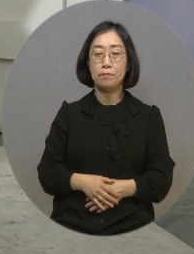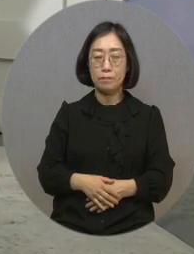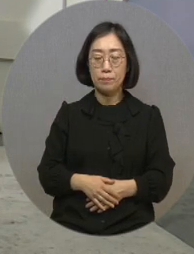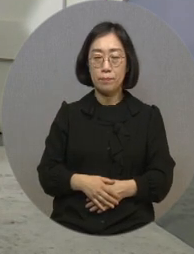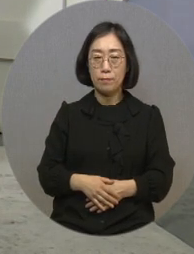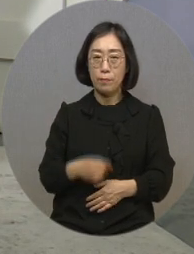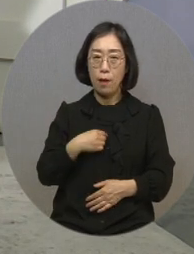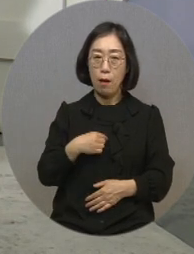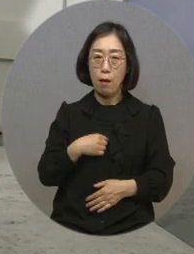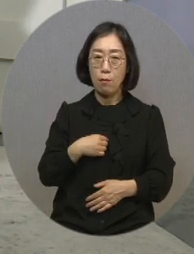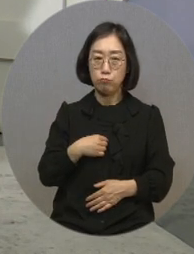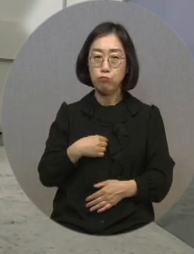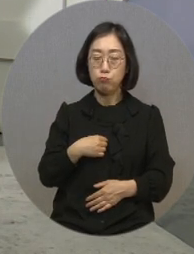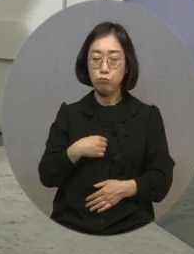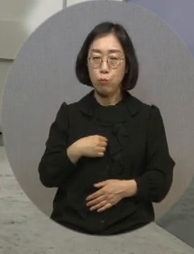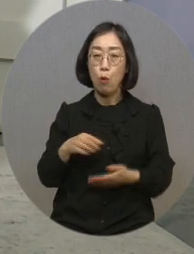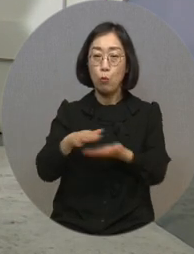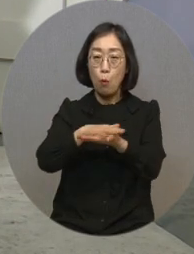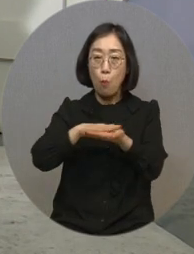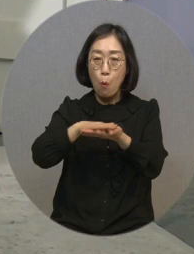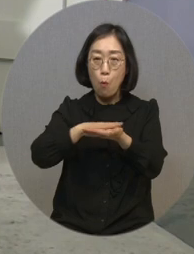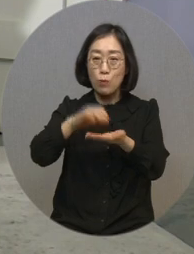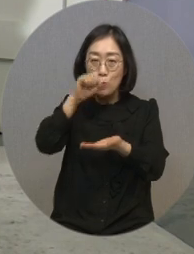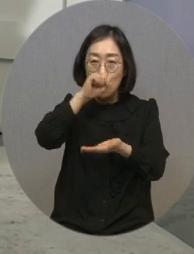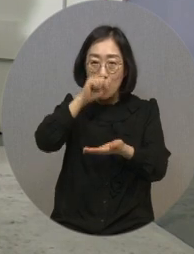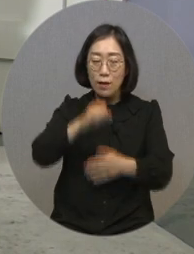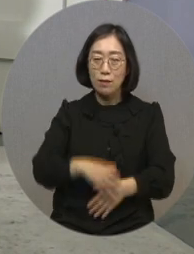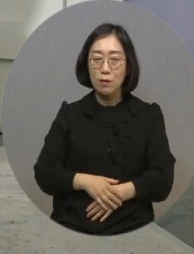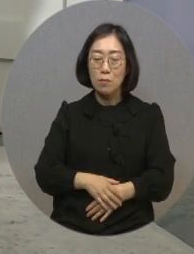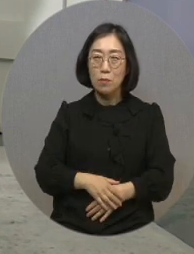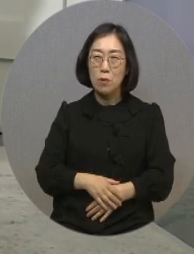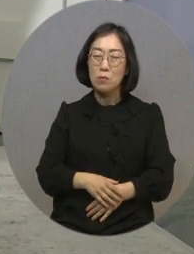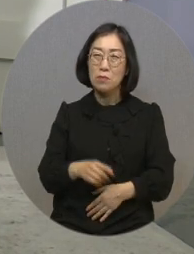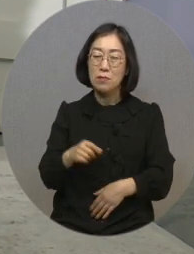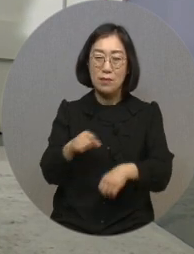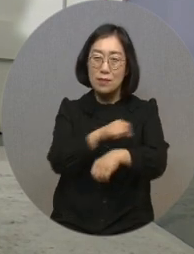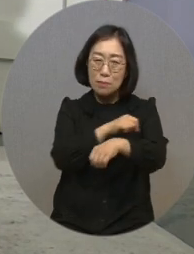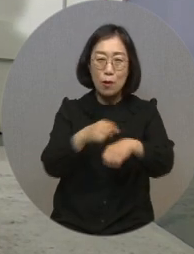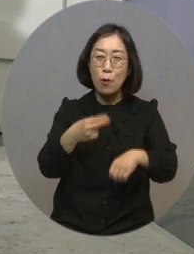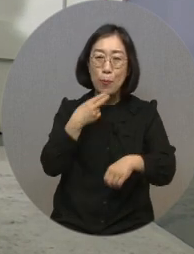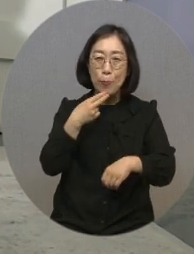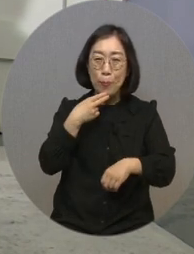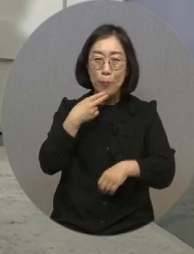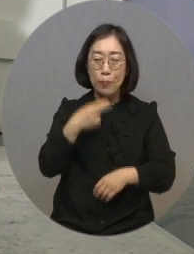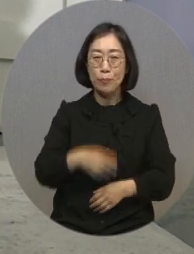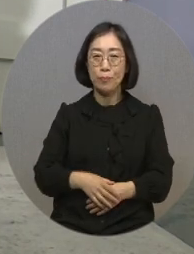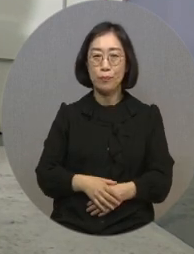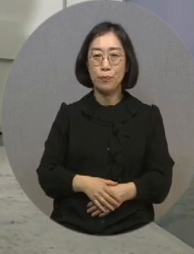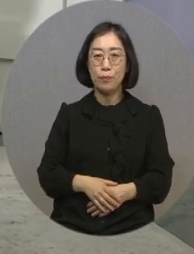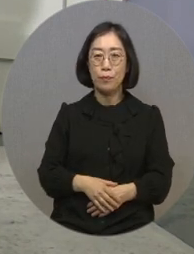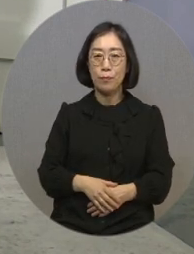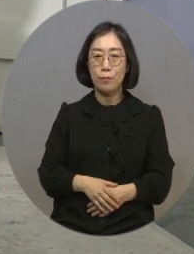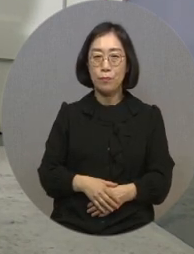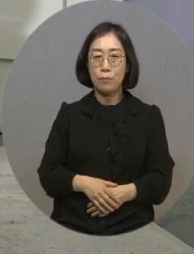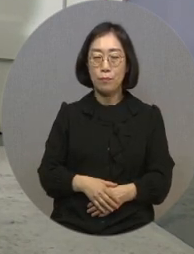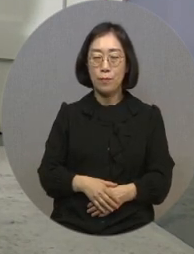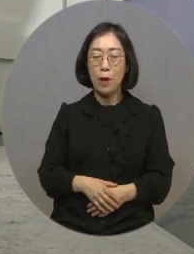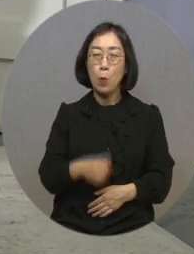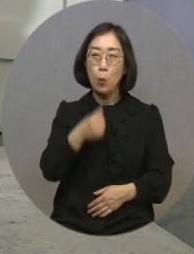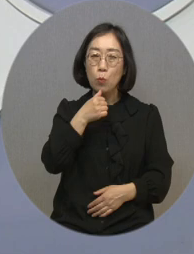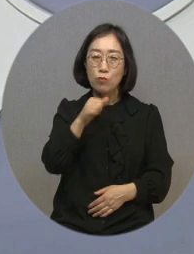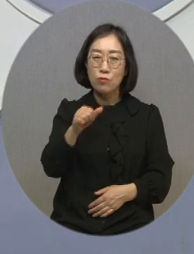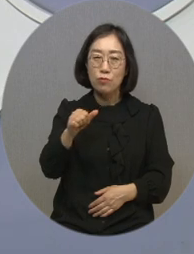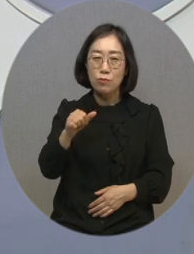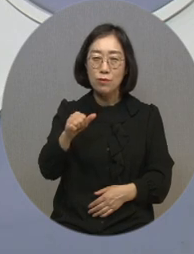놀기 좋아하는 중학생이 뭐 크게 이제 구체적으로 생각하는 게 없었지 않았겠습니까? 그래서 이제 한 5분